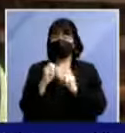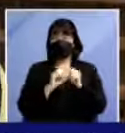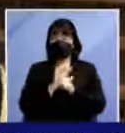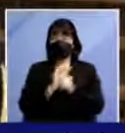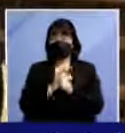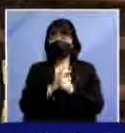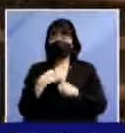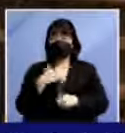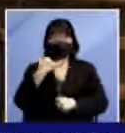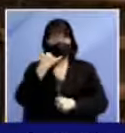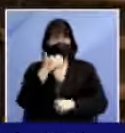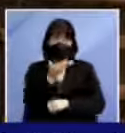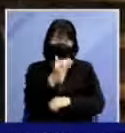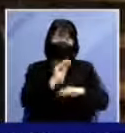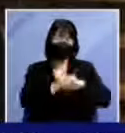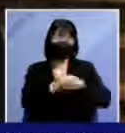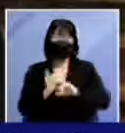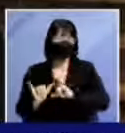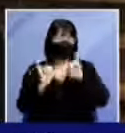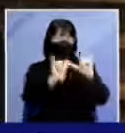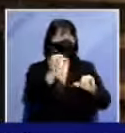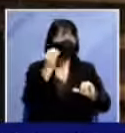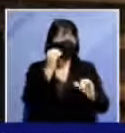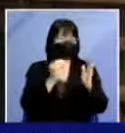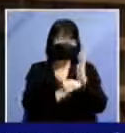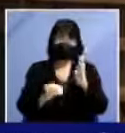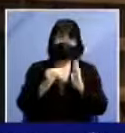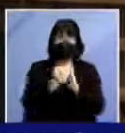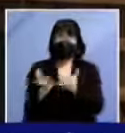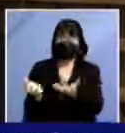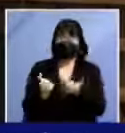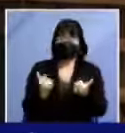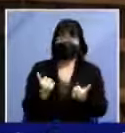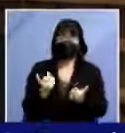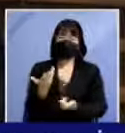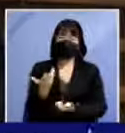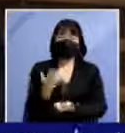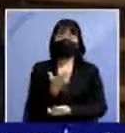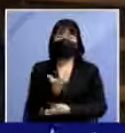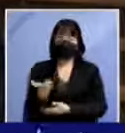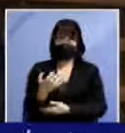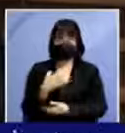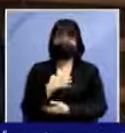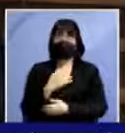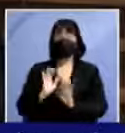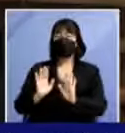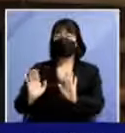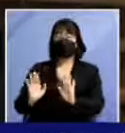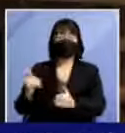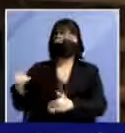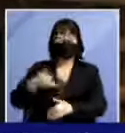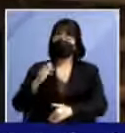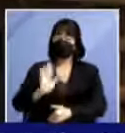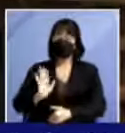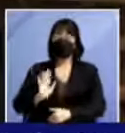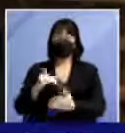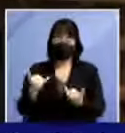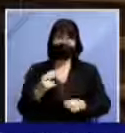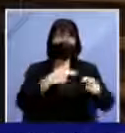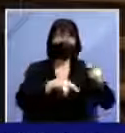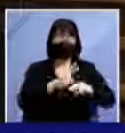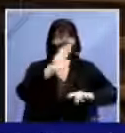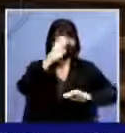รักษาในจังหวัดพิษณุโลกซึ่งก็ได้ปฏิเสธไปเนื่องจากขอดูแลรักษาผู้ป่วยยังภูมิลำเนาของจังหวัดพิษณุโลกกันก่อนนะ